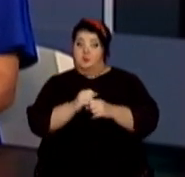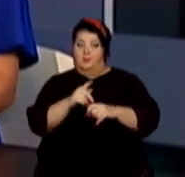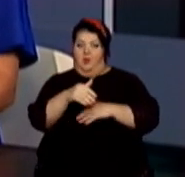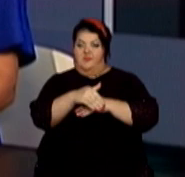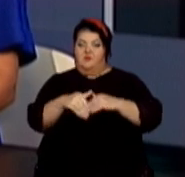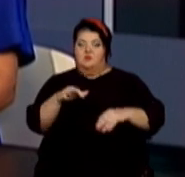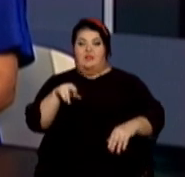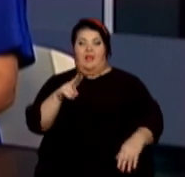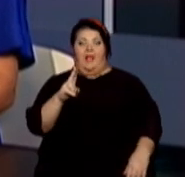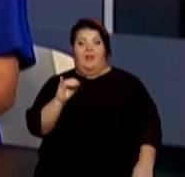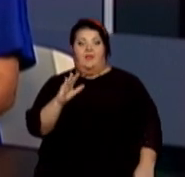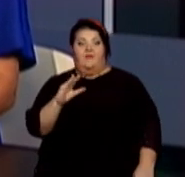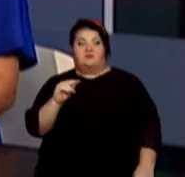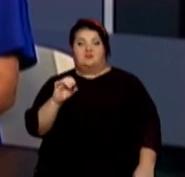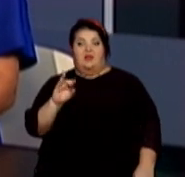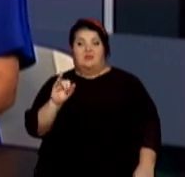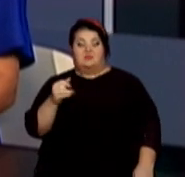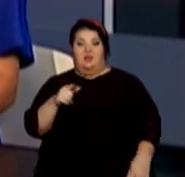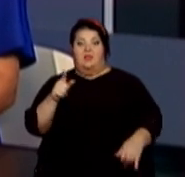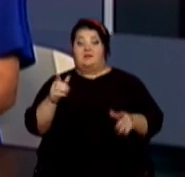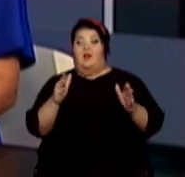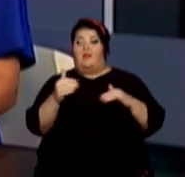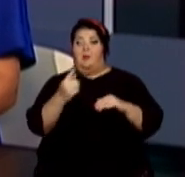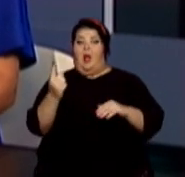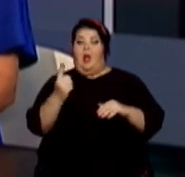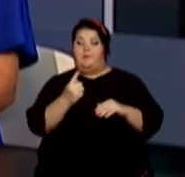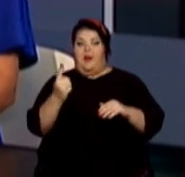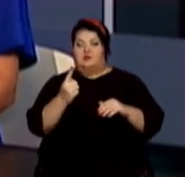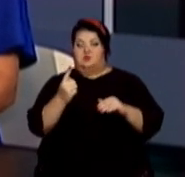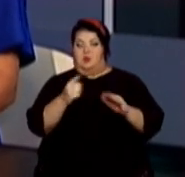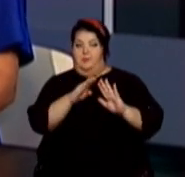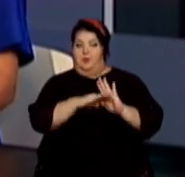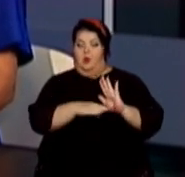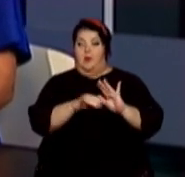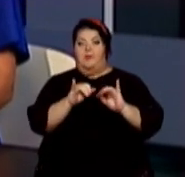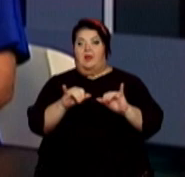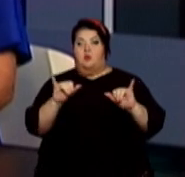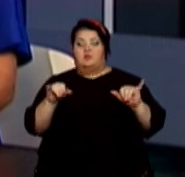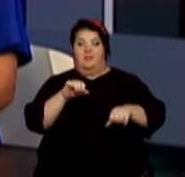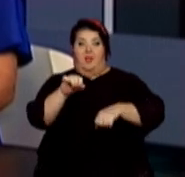рамках першого етапу реалізації програми розвитку велосипедної інфраструктури Полтави на